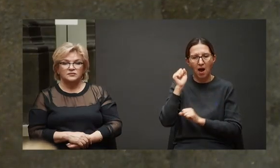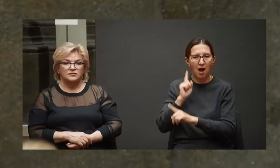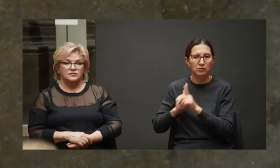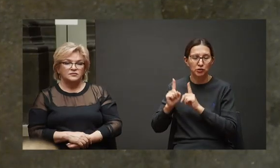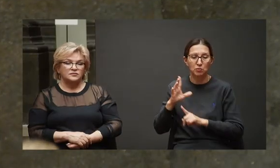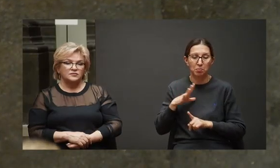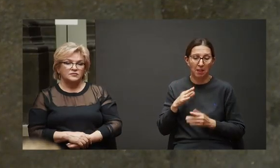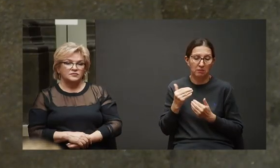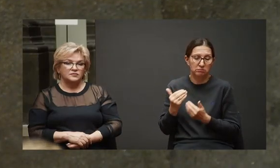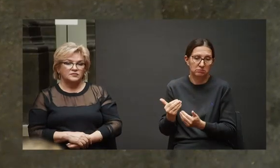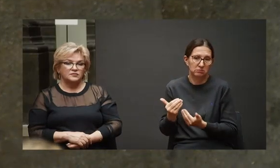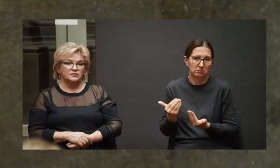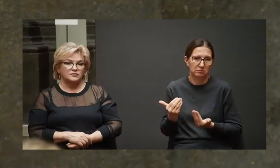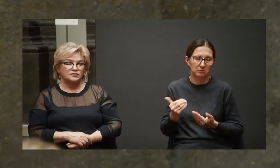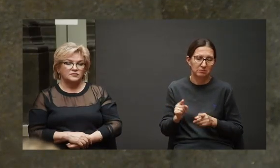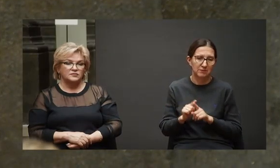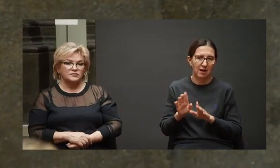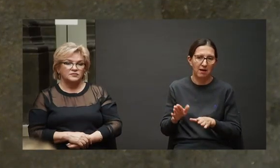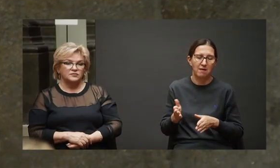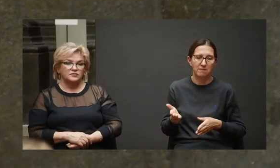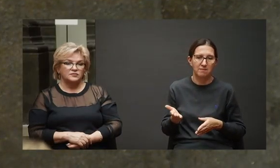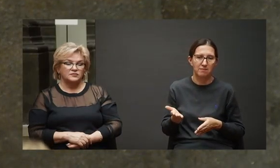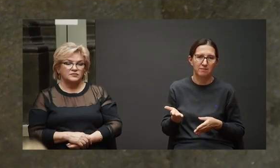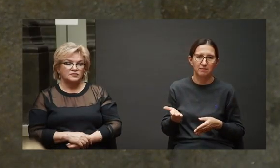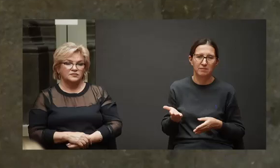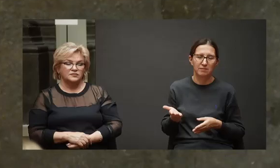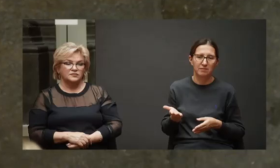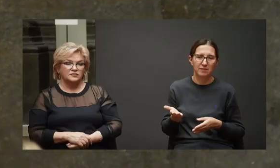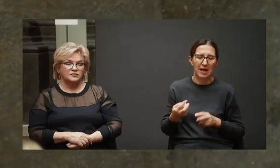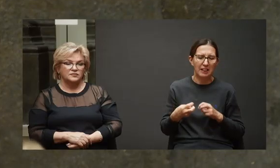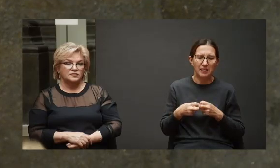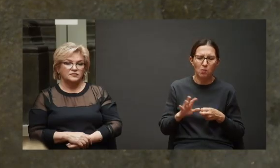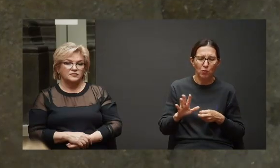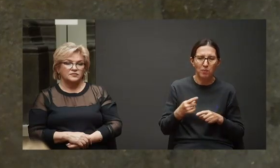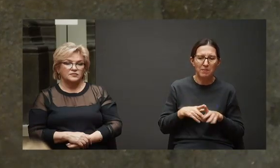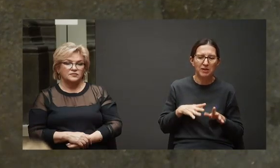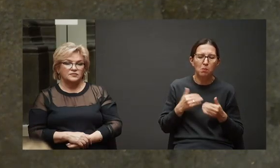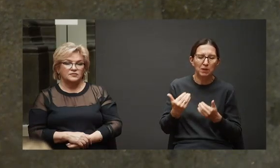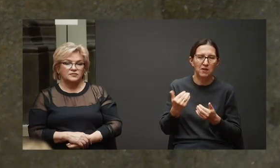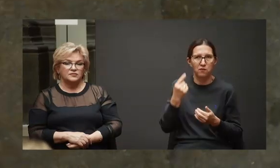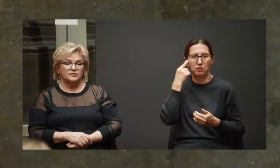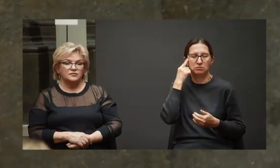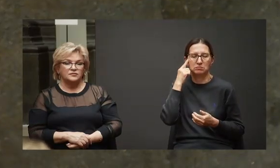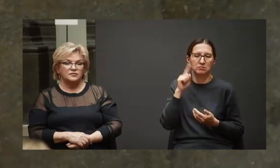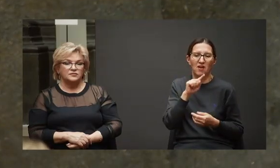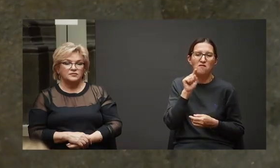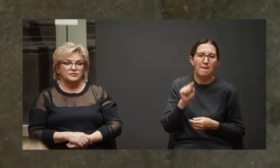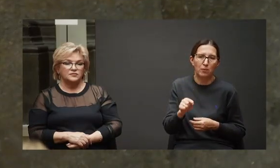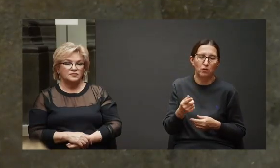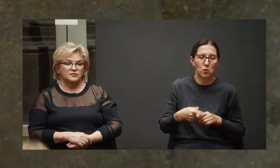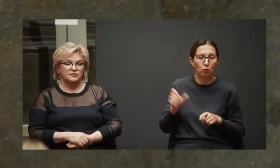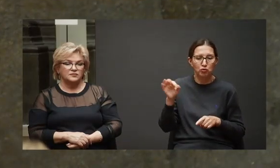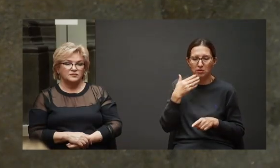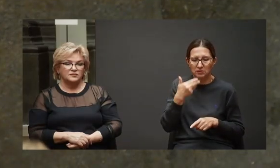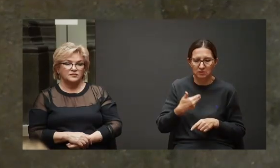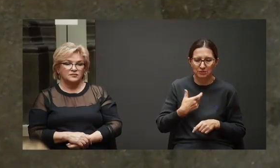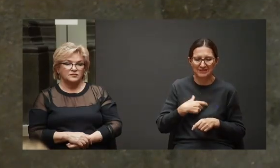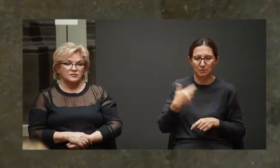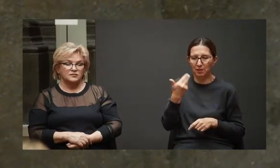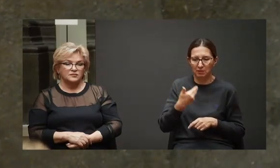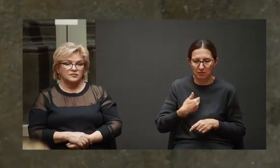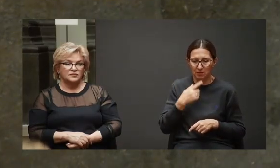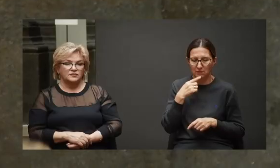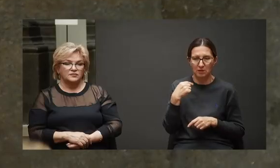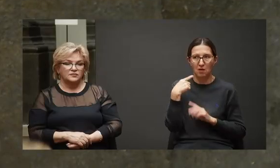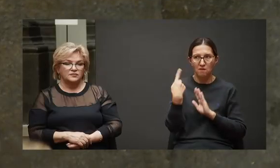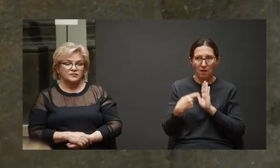его такая, не знаю, не проблема, да, это был его вопрос, это был тот вопрос, который он себе задавал, и который он пытался,